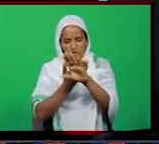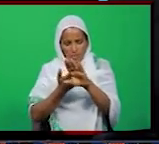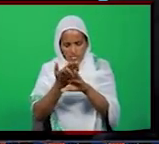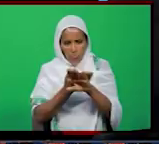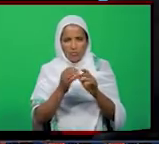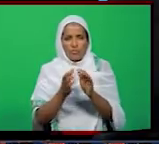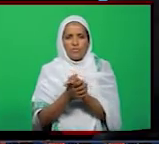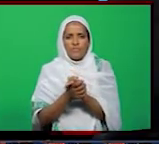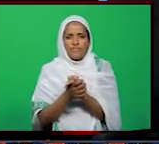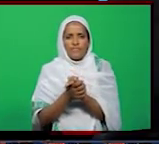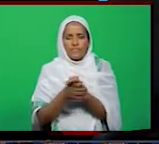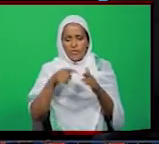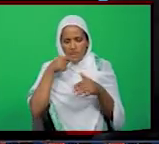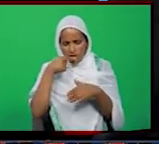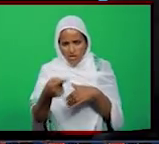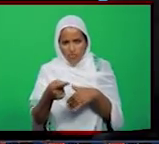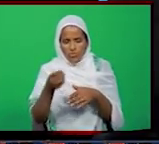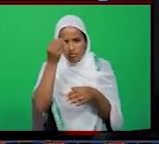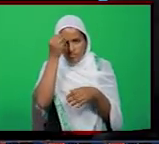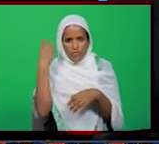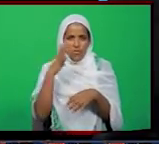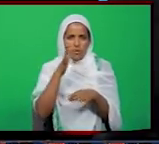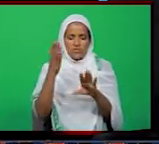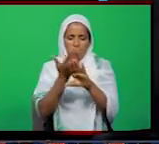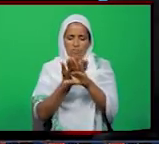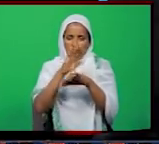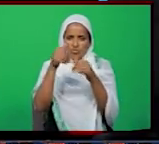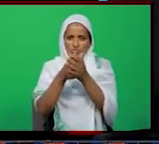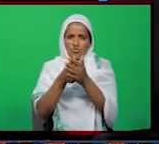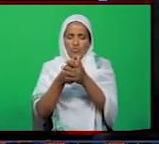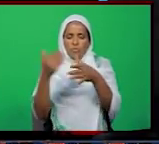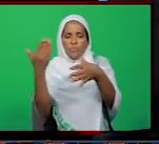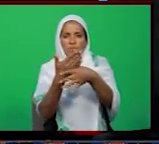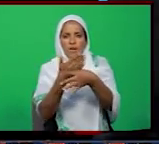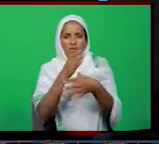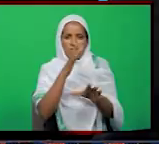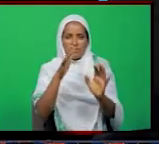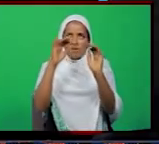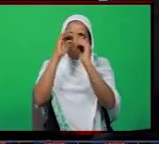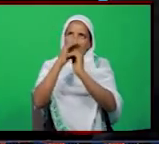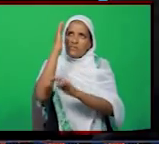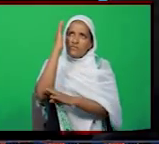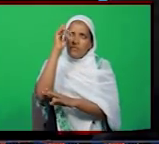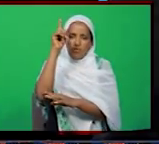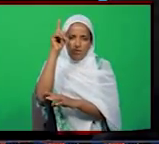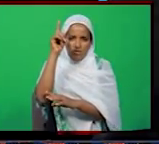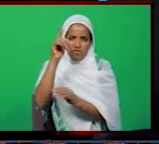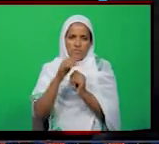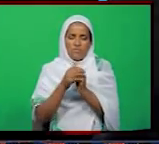ለመኑ የነገሩትን የማይረሳ የለመኑትን የማይነሳ ልዑል አምላክ